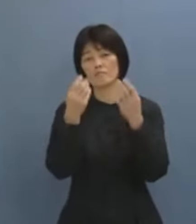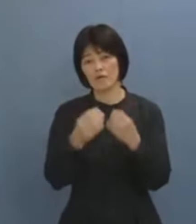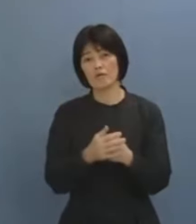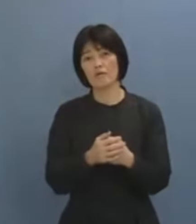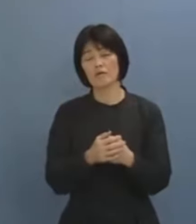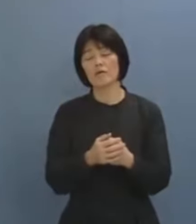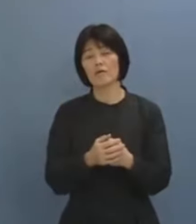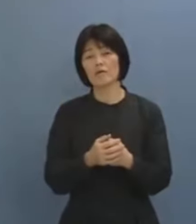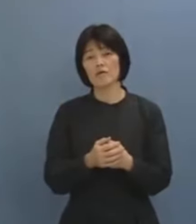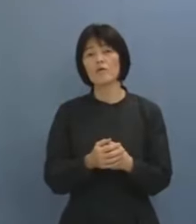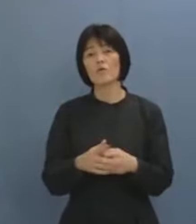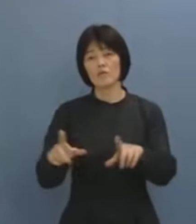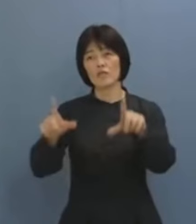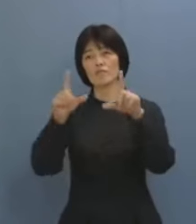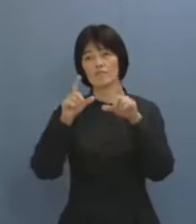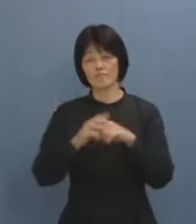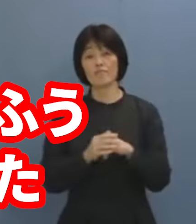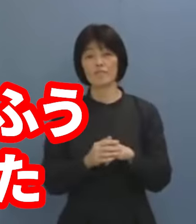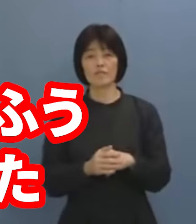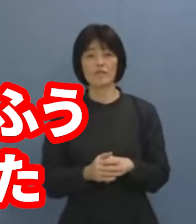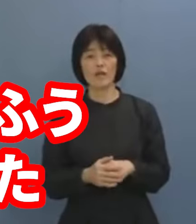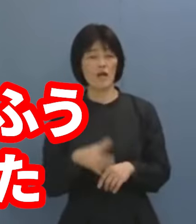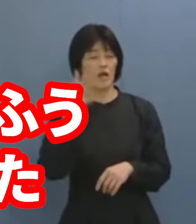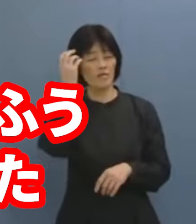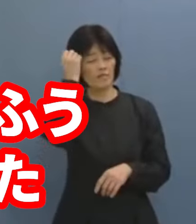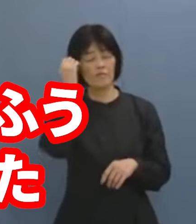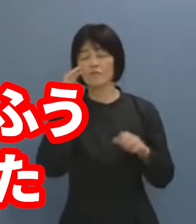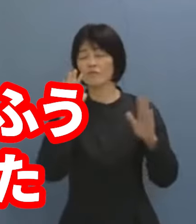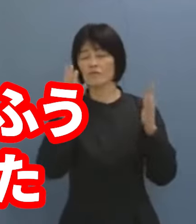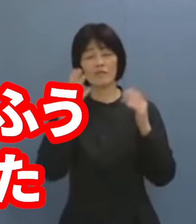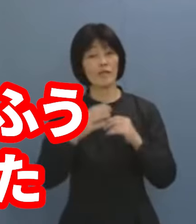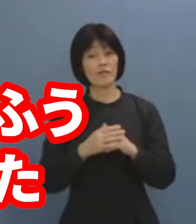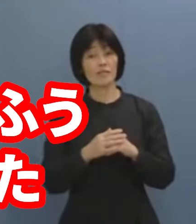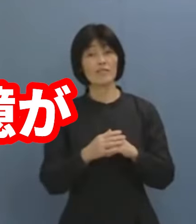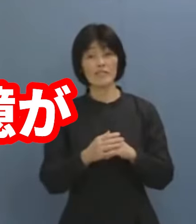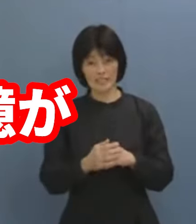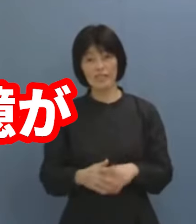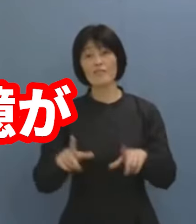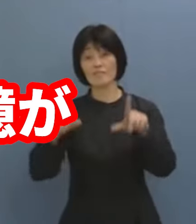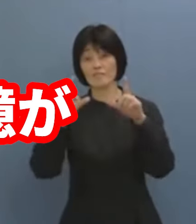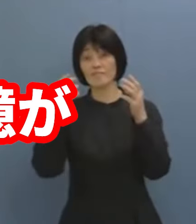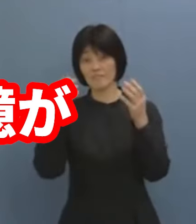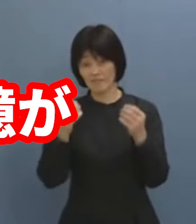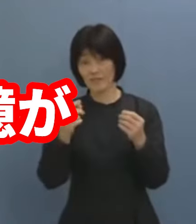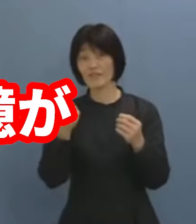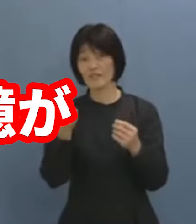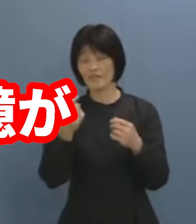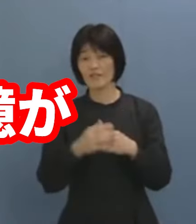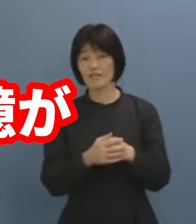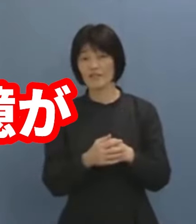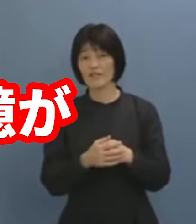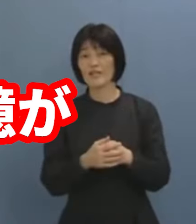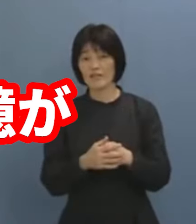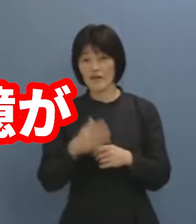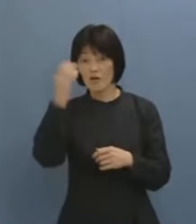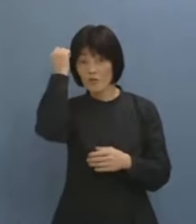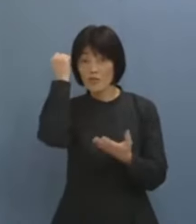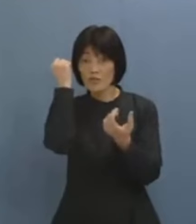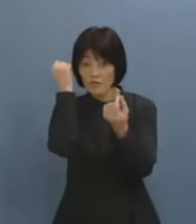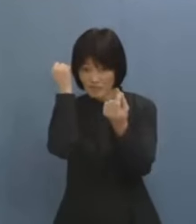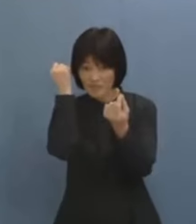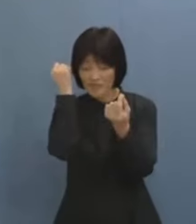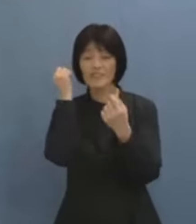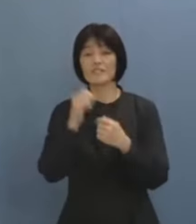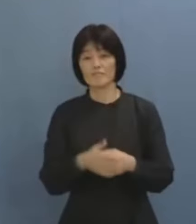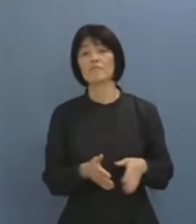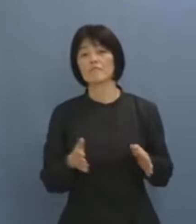伝えしたところ、知事はそういった認識はありません、記憶はありませんというふうにお答えになられました。その点についてはご記憶があると思います。で今